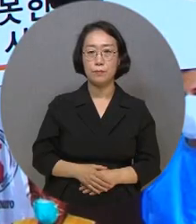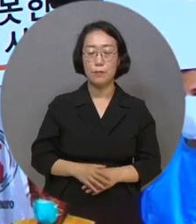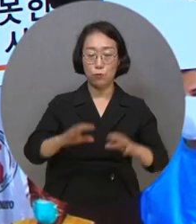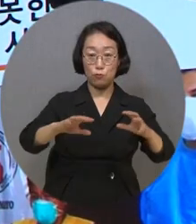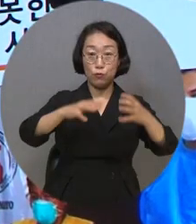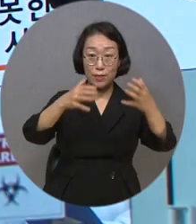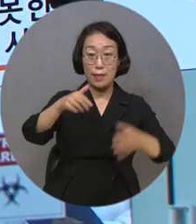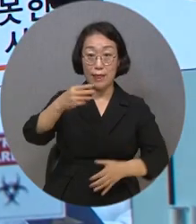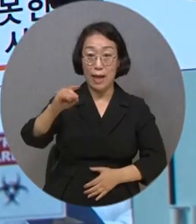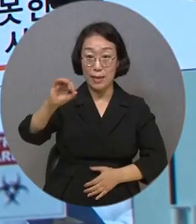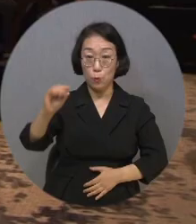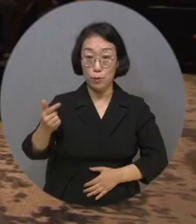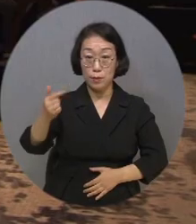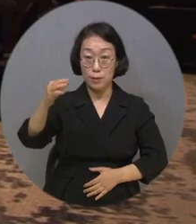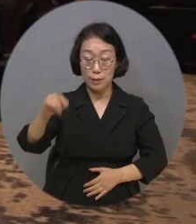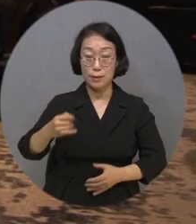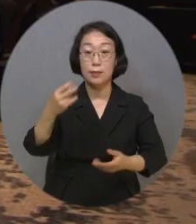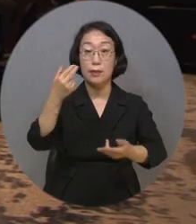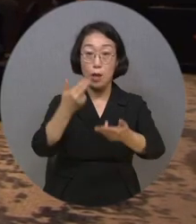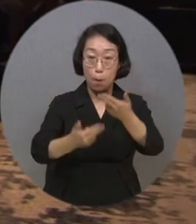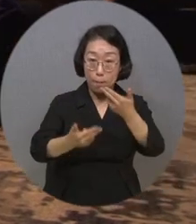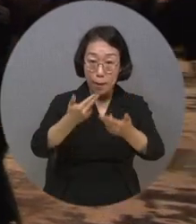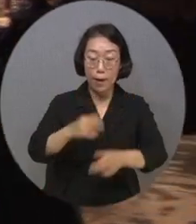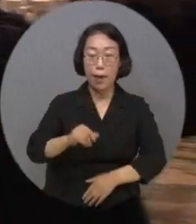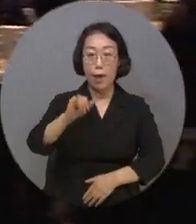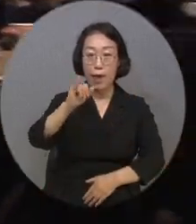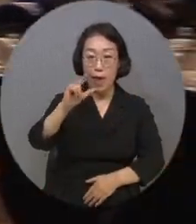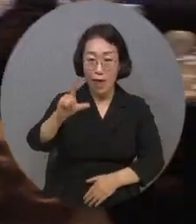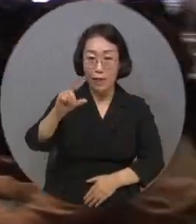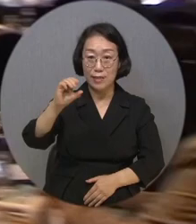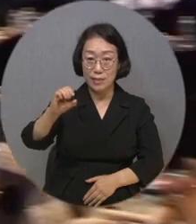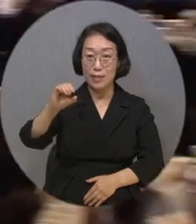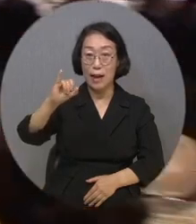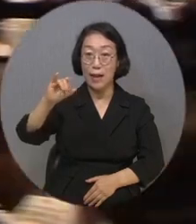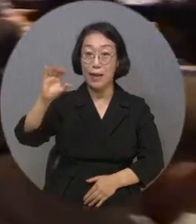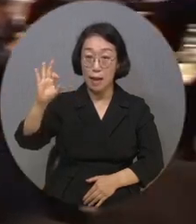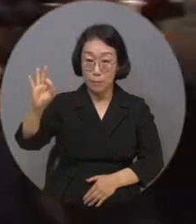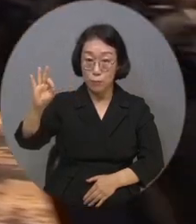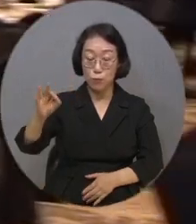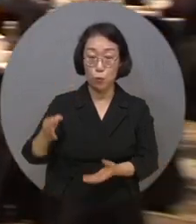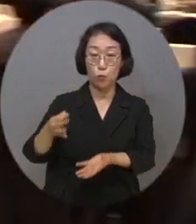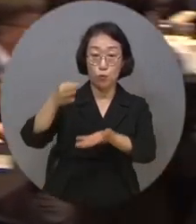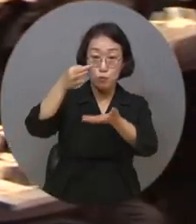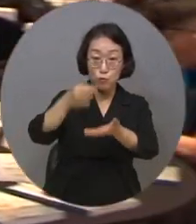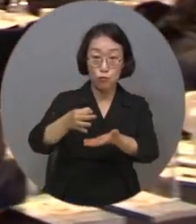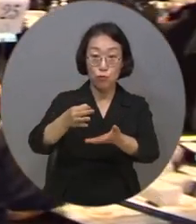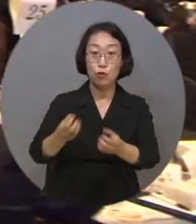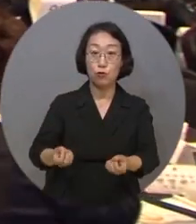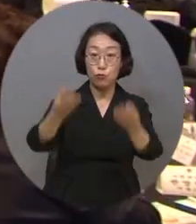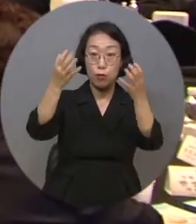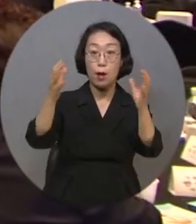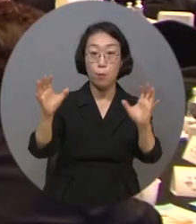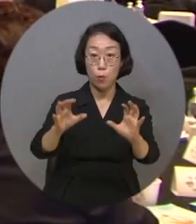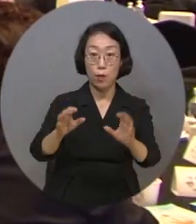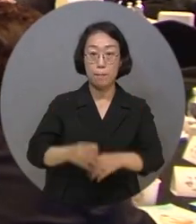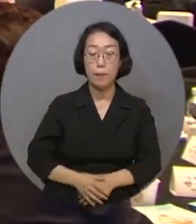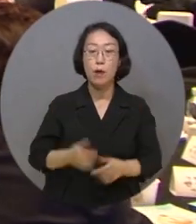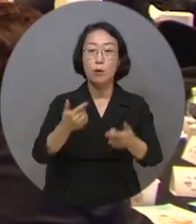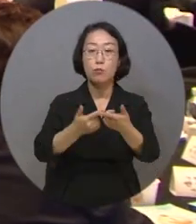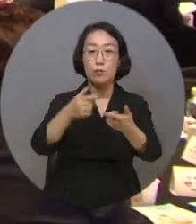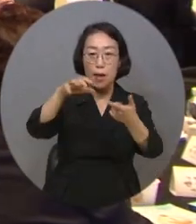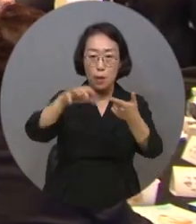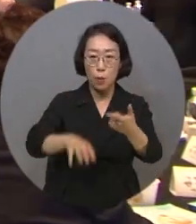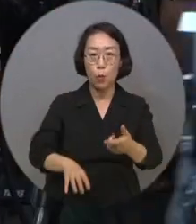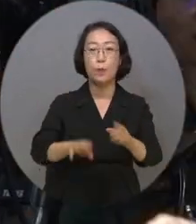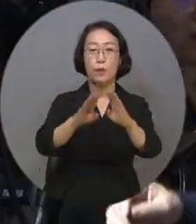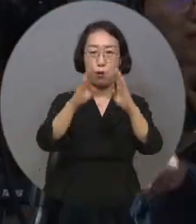국제 라이온스 협회 355 에이즈구 LCIF 기금 전달식이 지난 21일 롯데호텔 부산 크리스탈